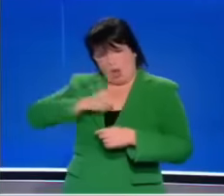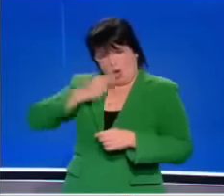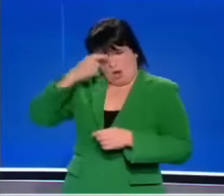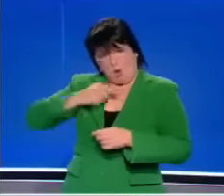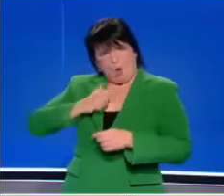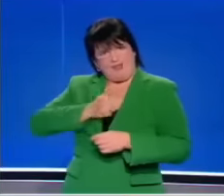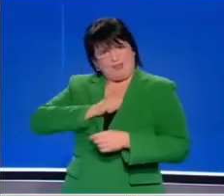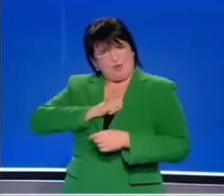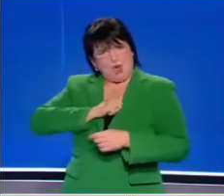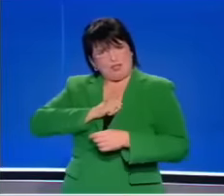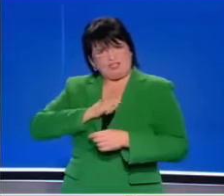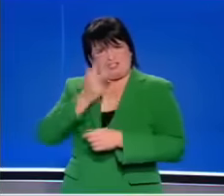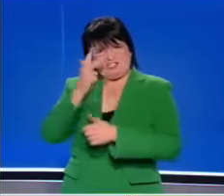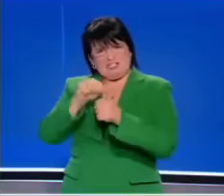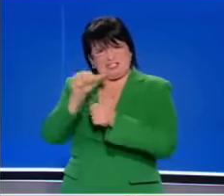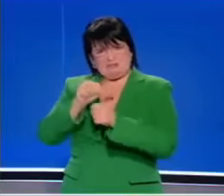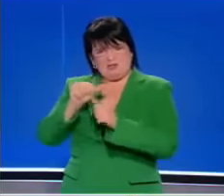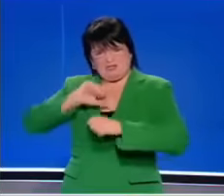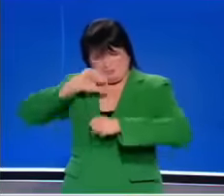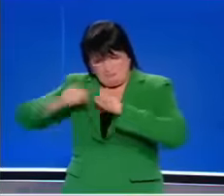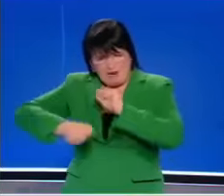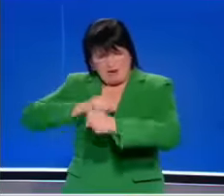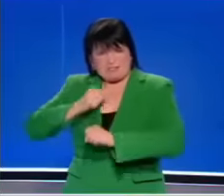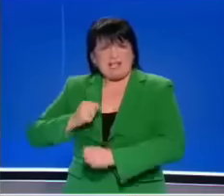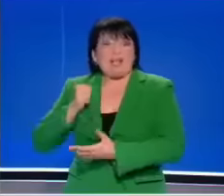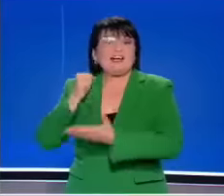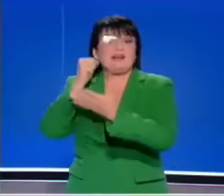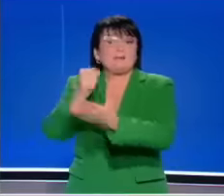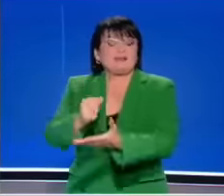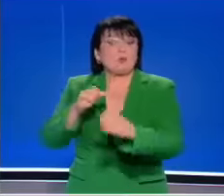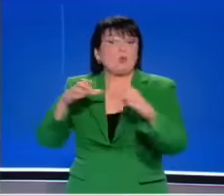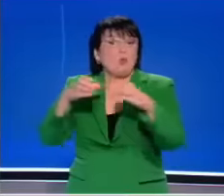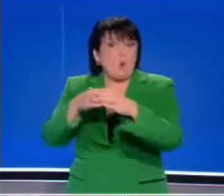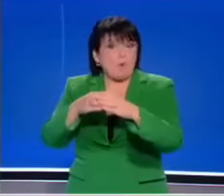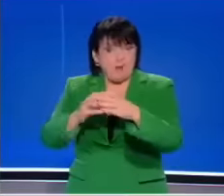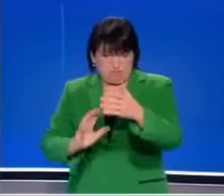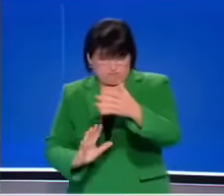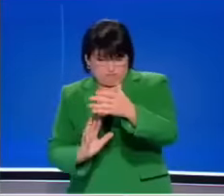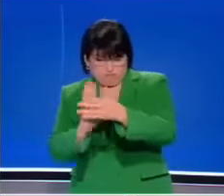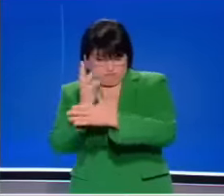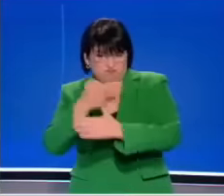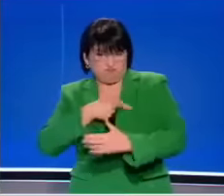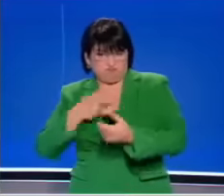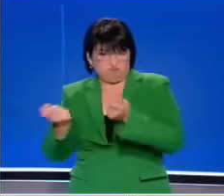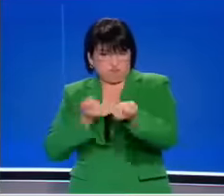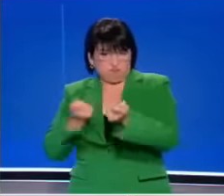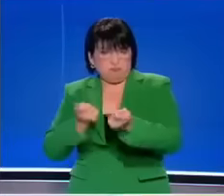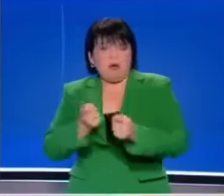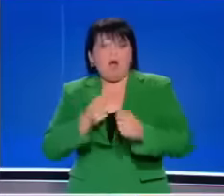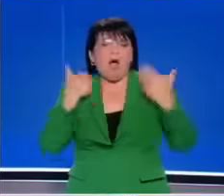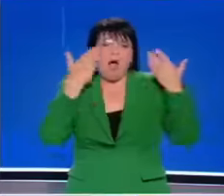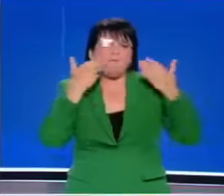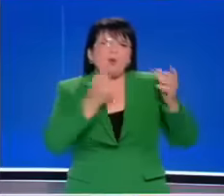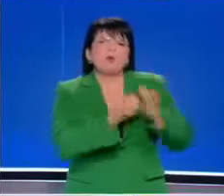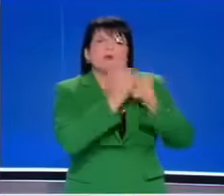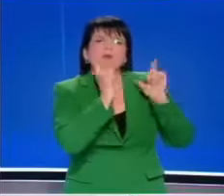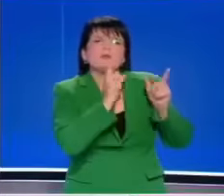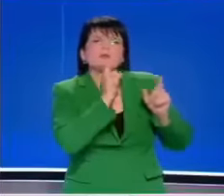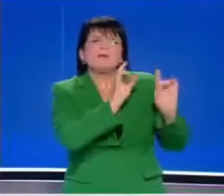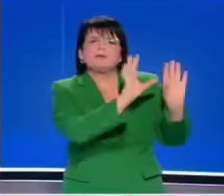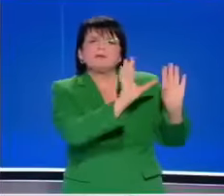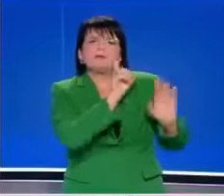ιδιώτης που μέσα σε τρεις μήνες προσπαθεί να χρηματοδοτήσει το κόμμα του οποίου ηγείται και μη να μην απολογείται κανείς από τη νέα